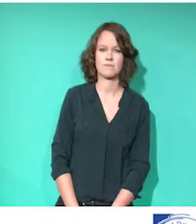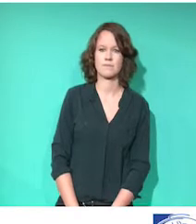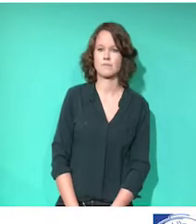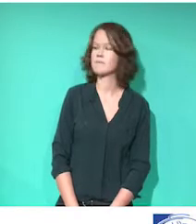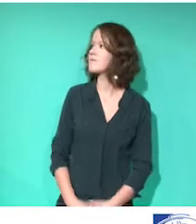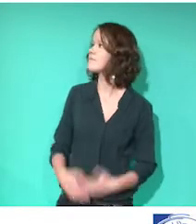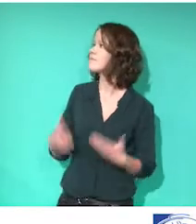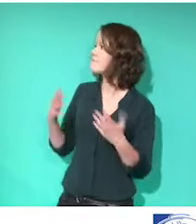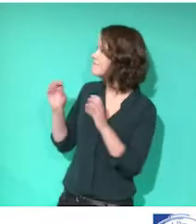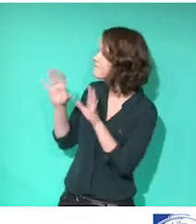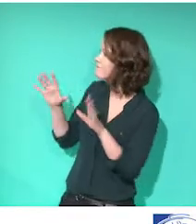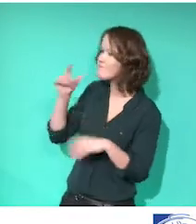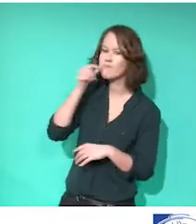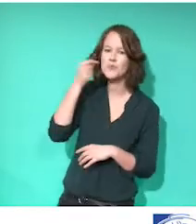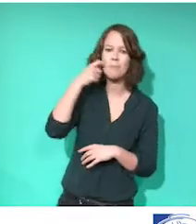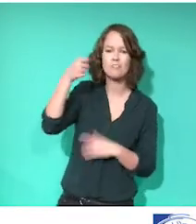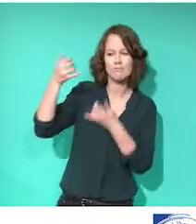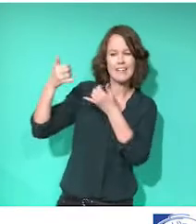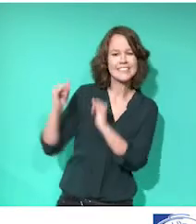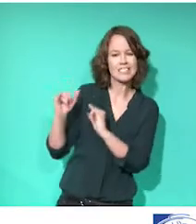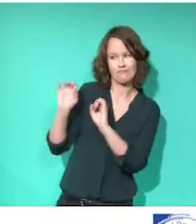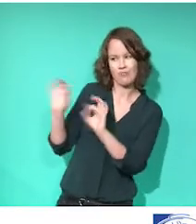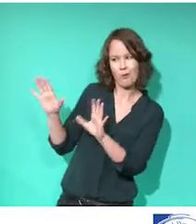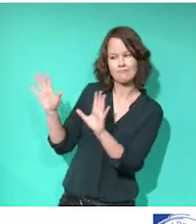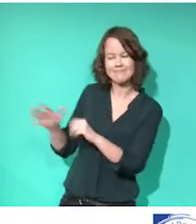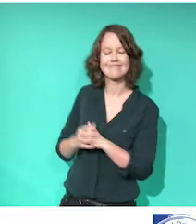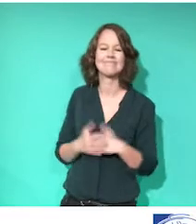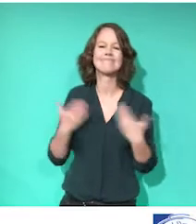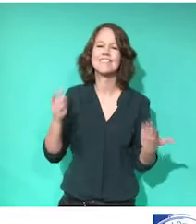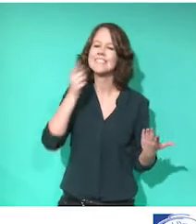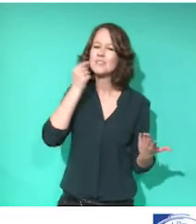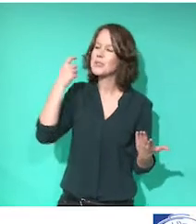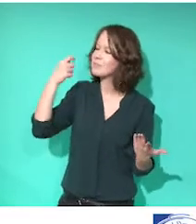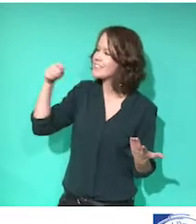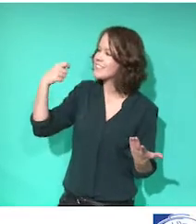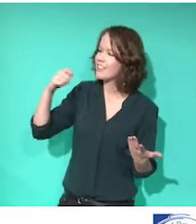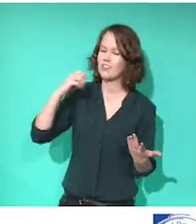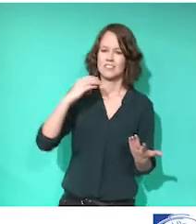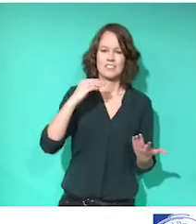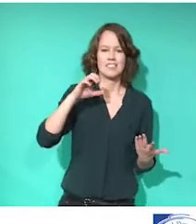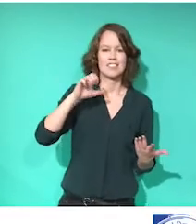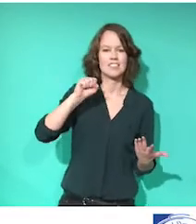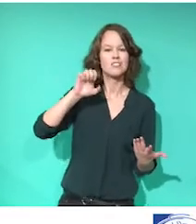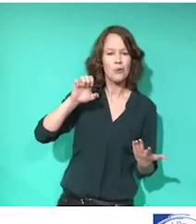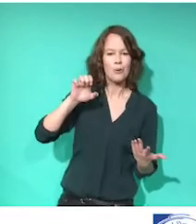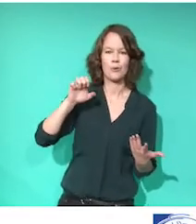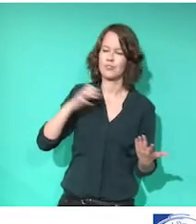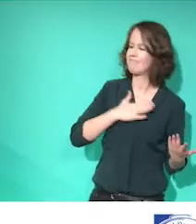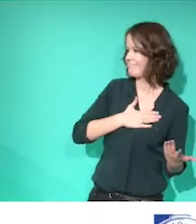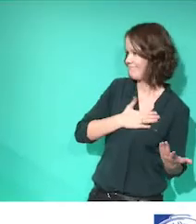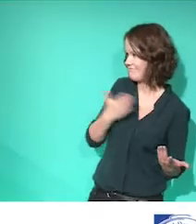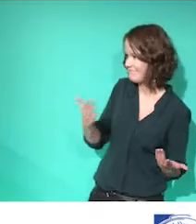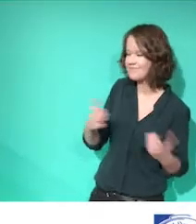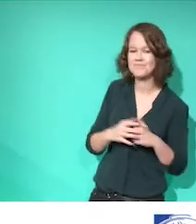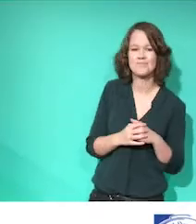Je laisse au Président le temps de se rasseoir. Monsieur le Président du Conseil économique, social et environnemental, cher Patrick